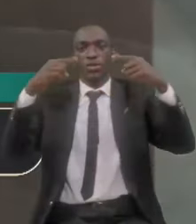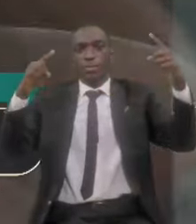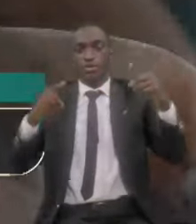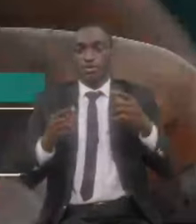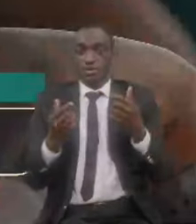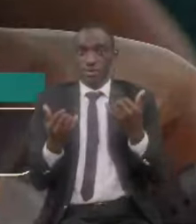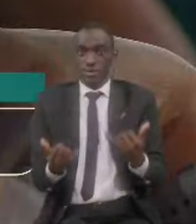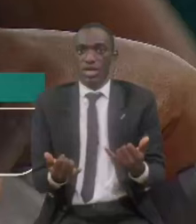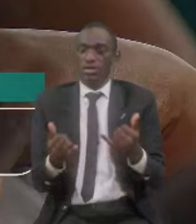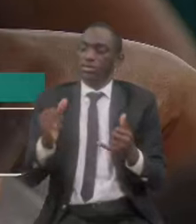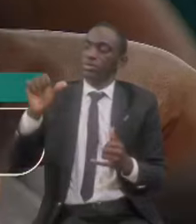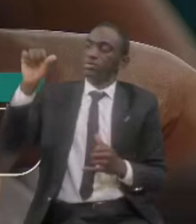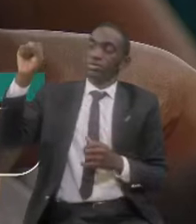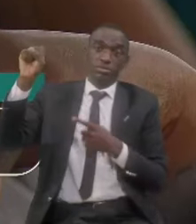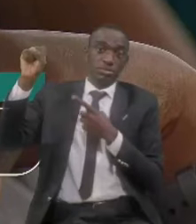Ensuite, Timothée.